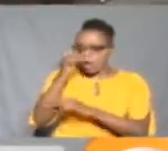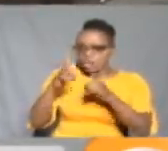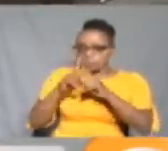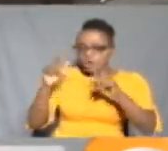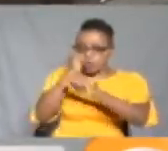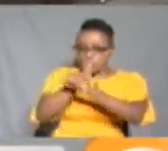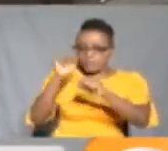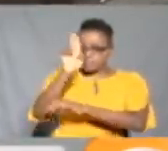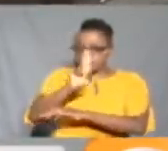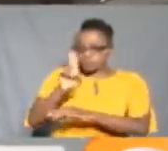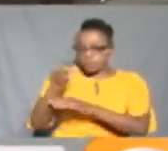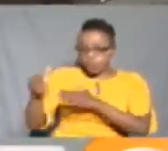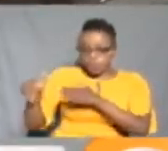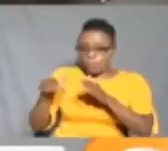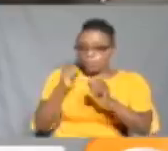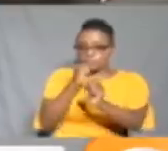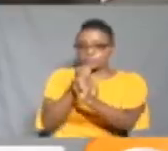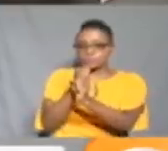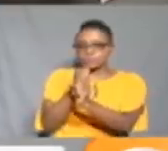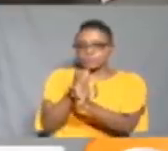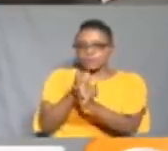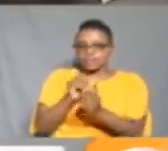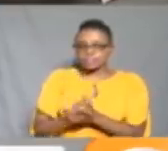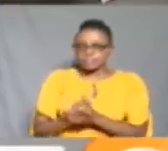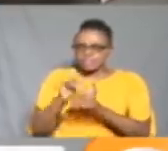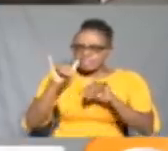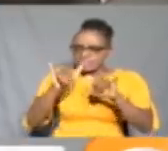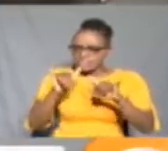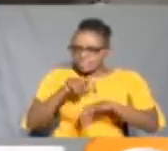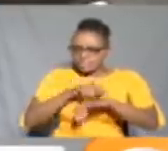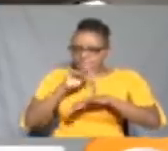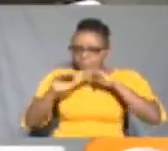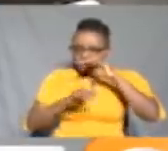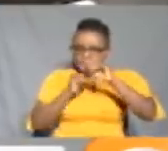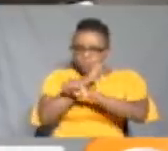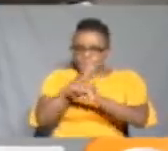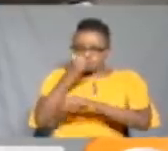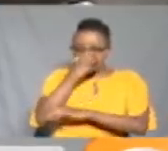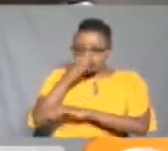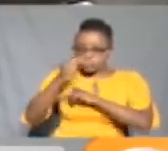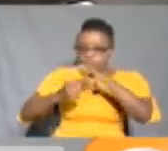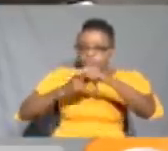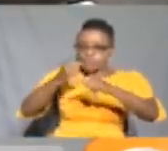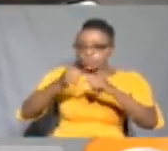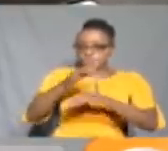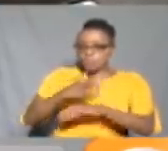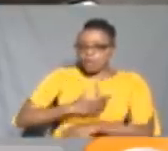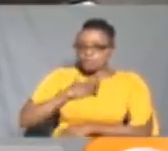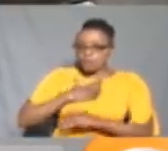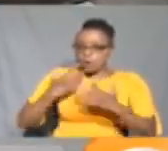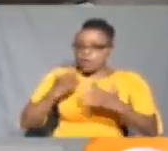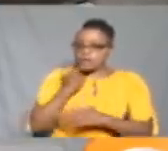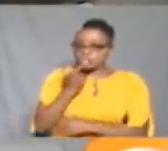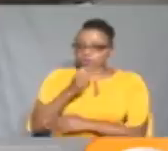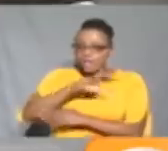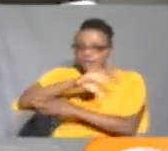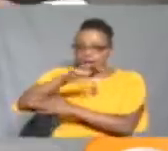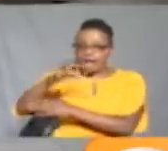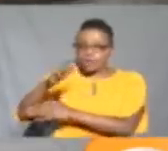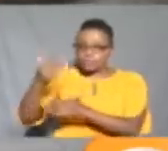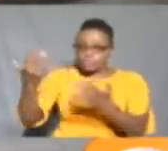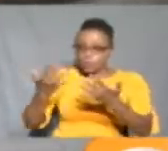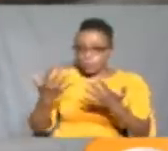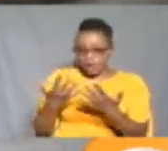Rais Uhuru Kenyatta nafasi ya kufanya kazi. Hayo yanajiri huku naibu Rais William Ruto akiendelea na ziara yake katika kaunti ya Turkana